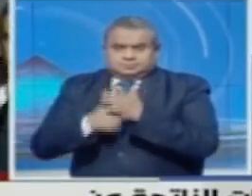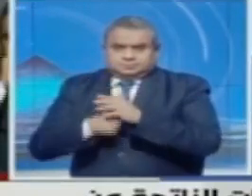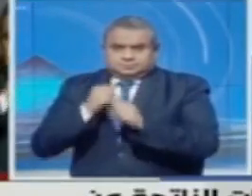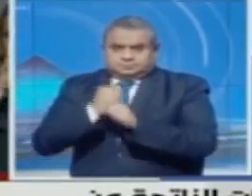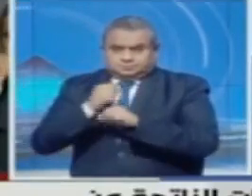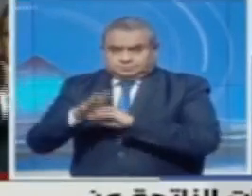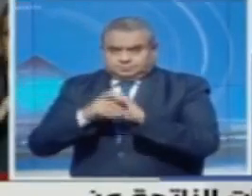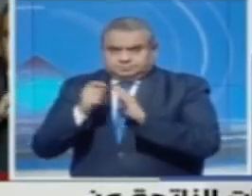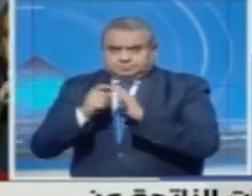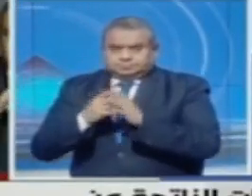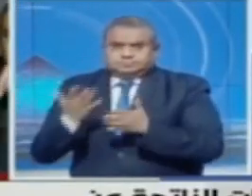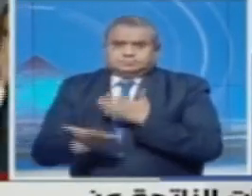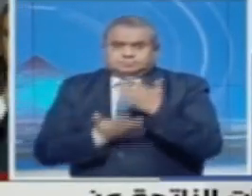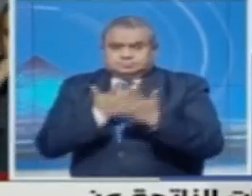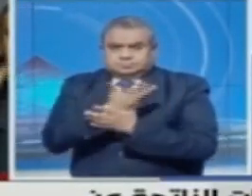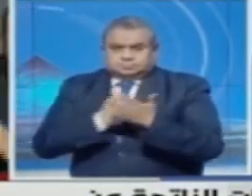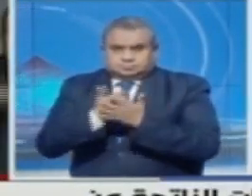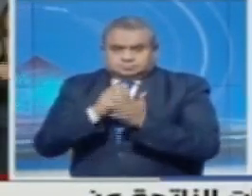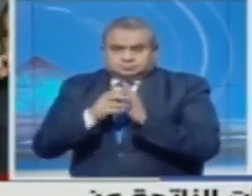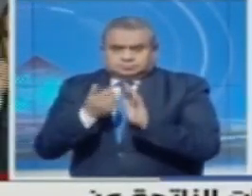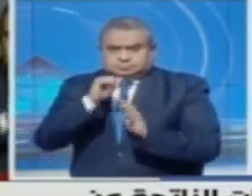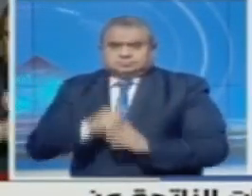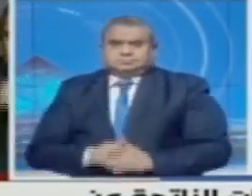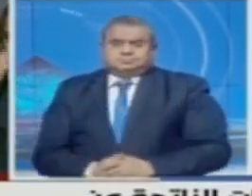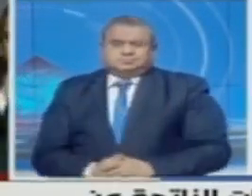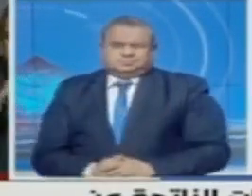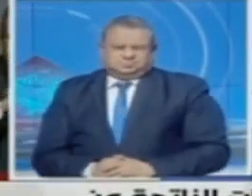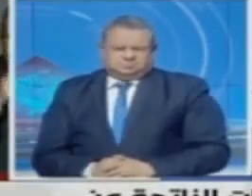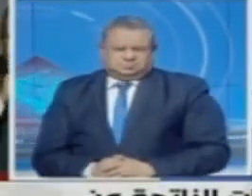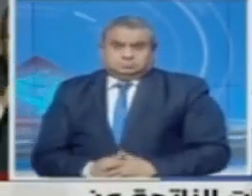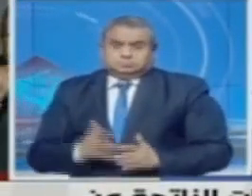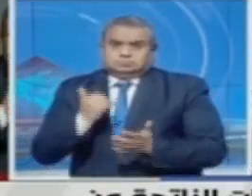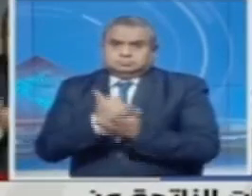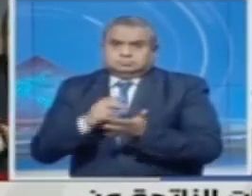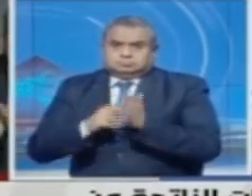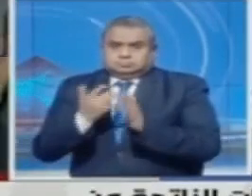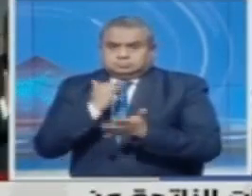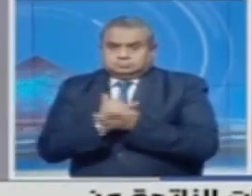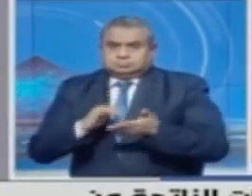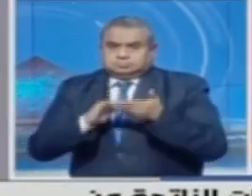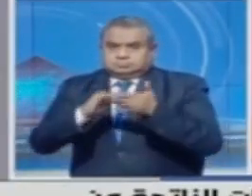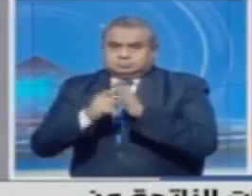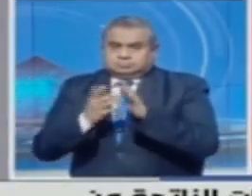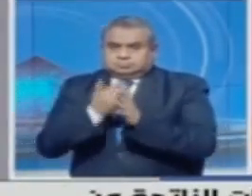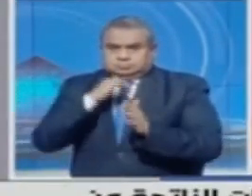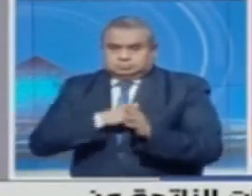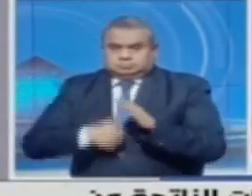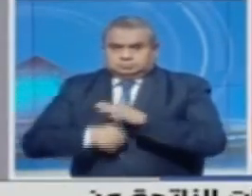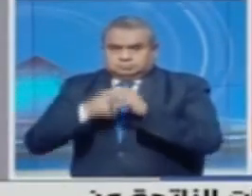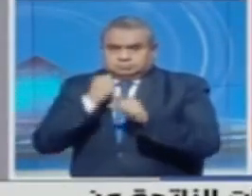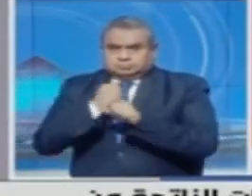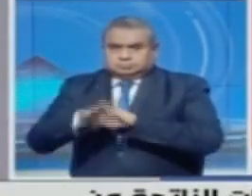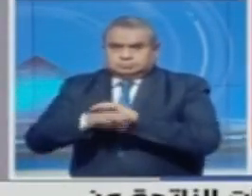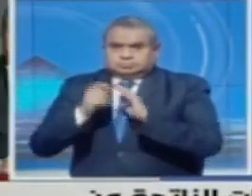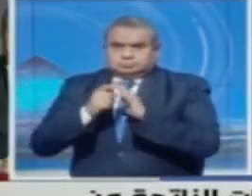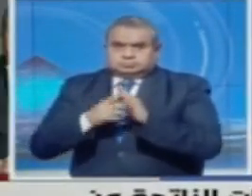التحول العادل من أجل تحقيق النمو الأخضر وبلوغ أهداف التنمية المستدامة وفقا للأولويات الوطنية لكل دولة.